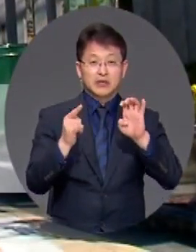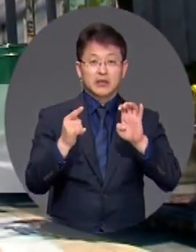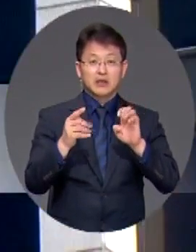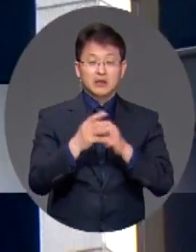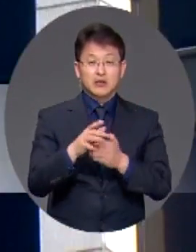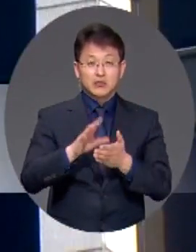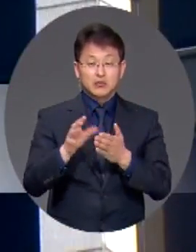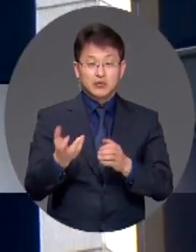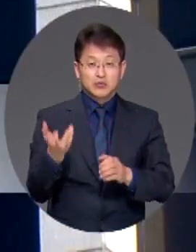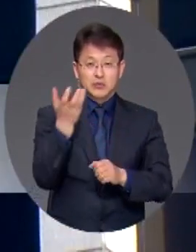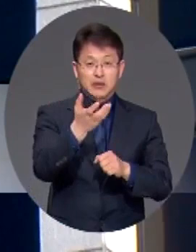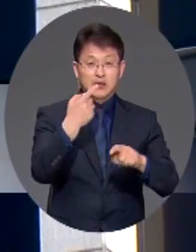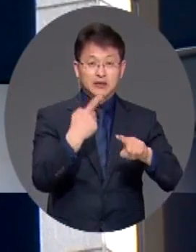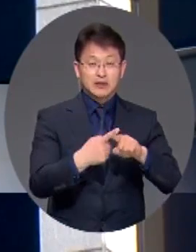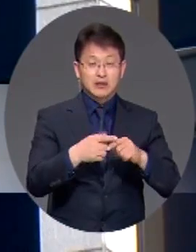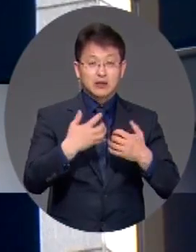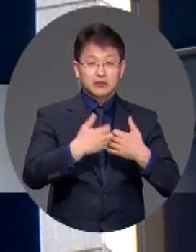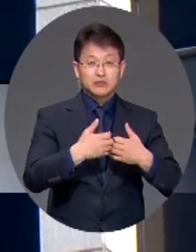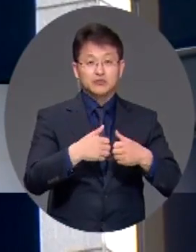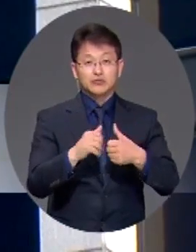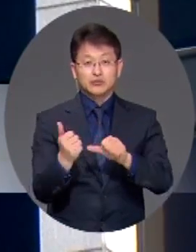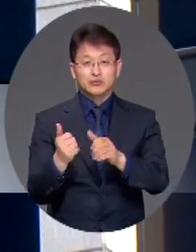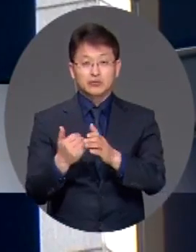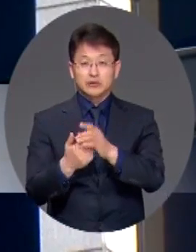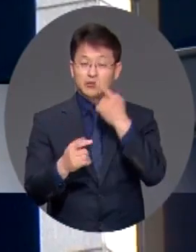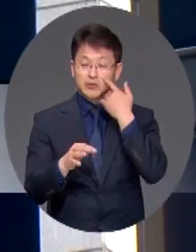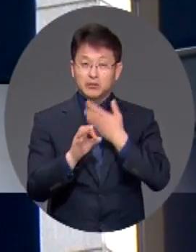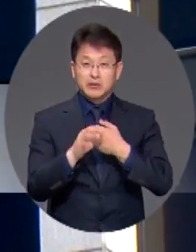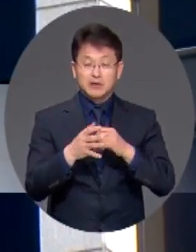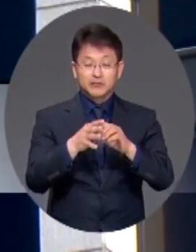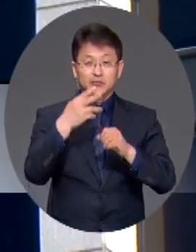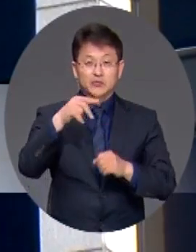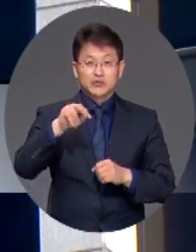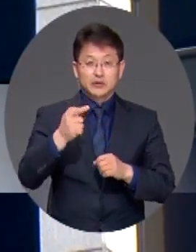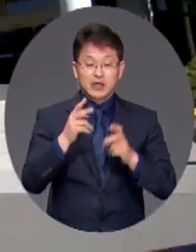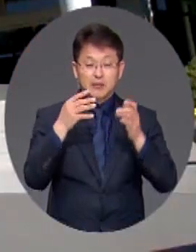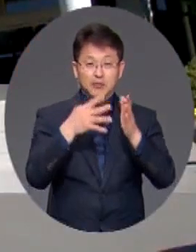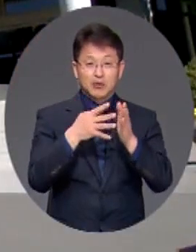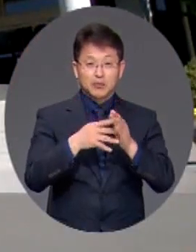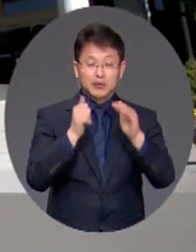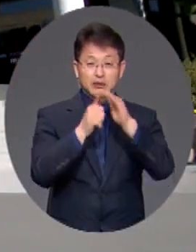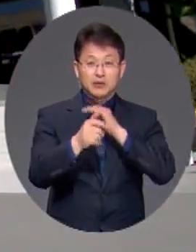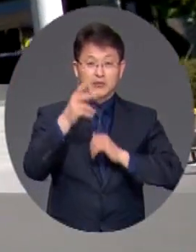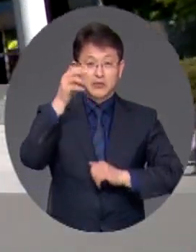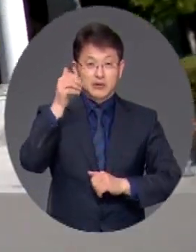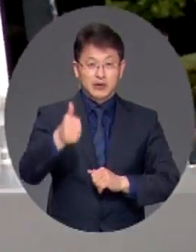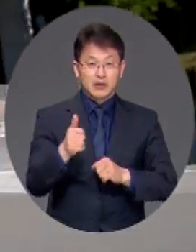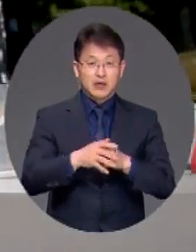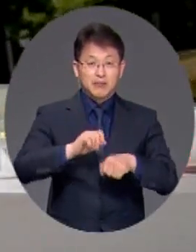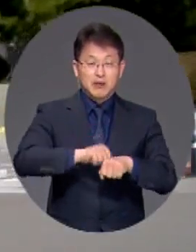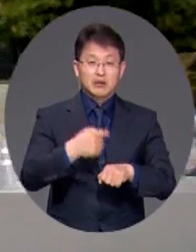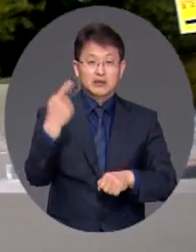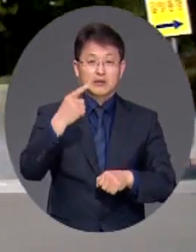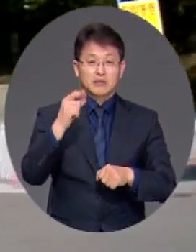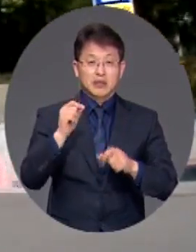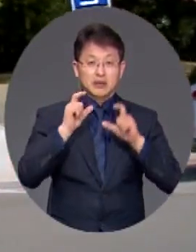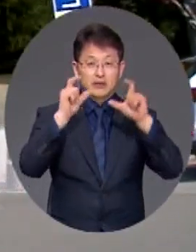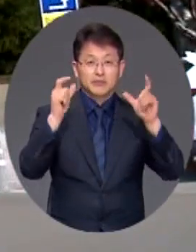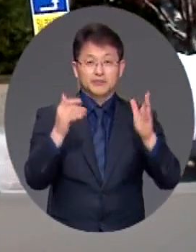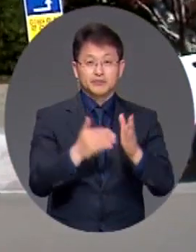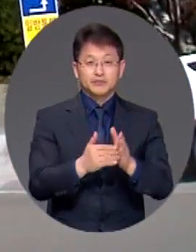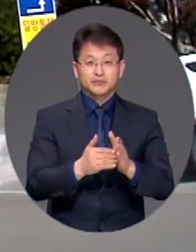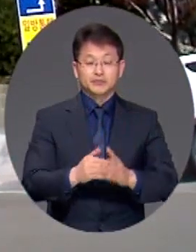부품을 트레일러에 싣다 끼어 숨진 것과 관련해 두사 에너빌리티 법인과 대표에게 벌금 천만원을